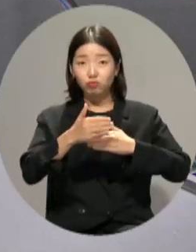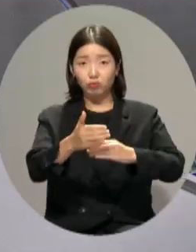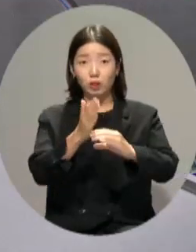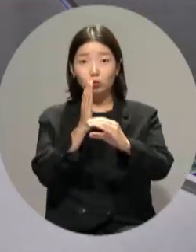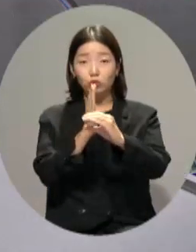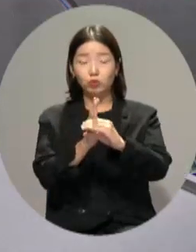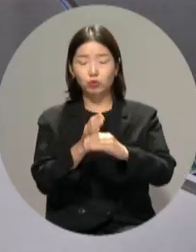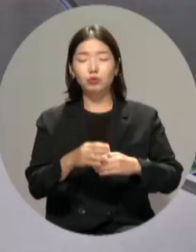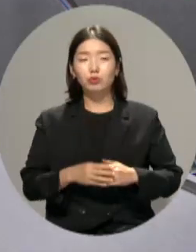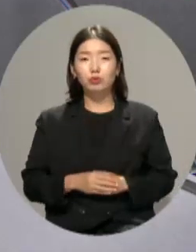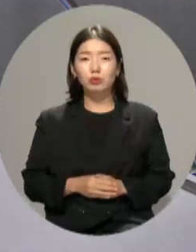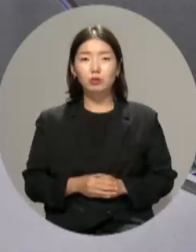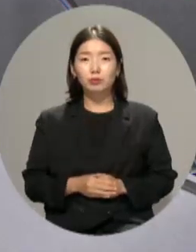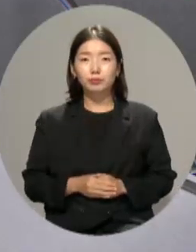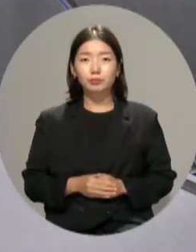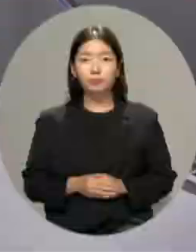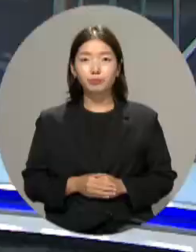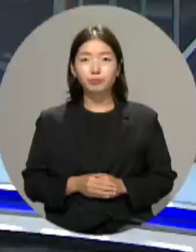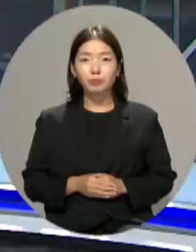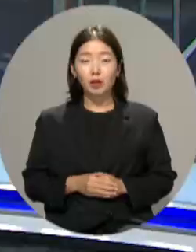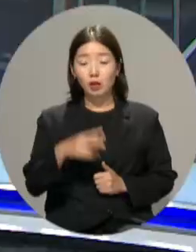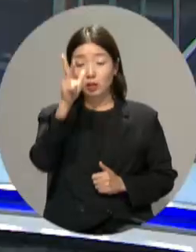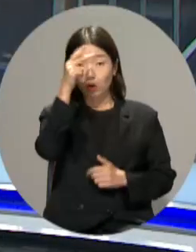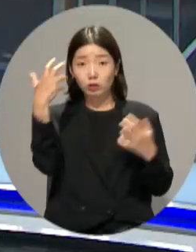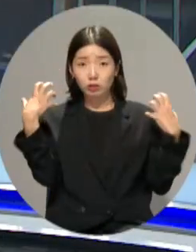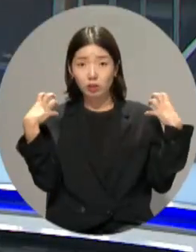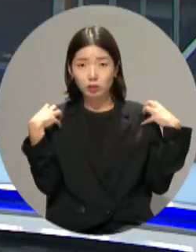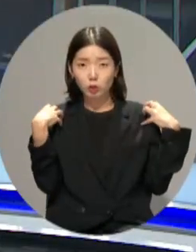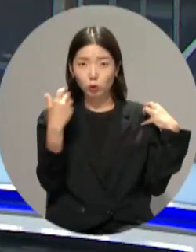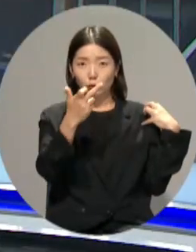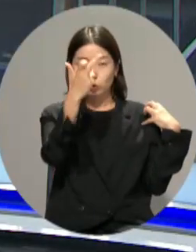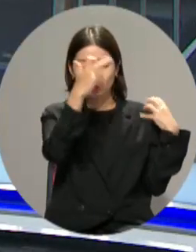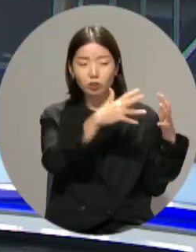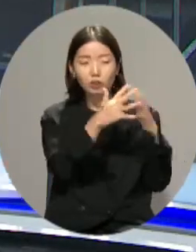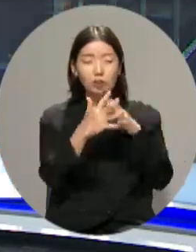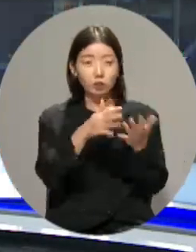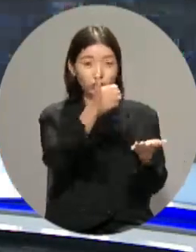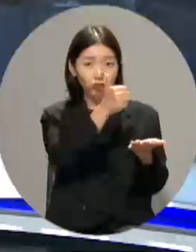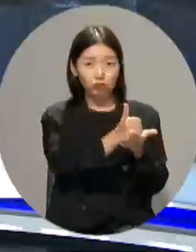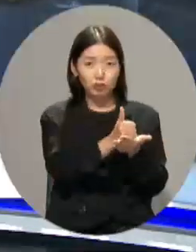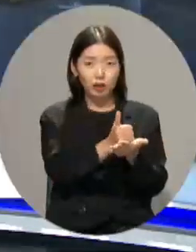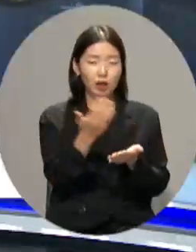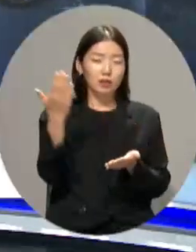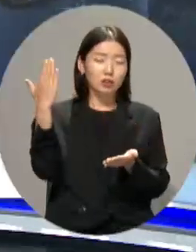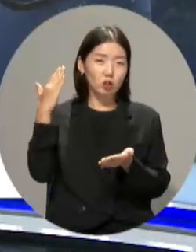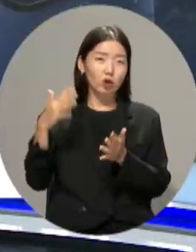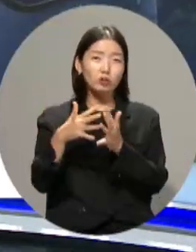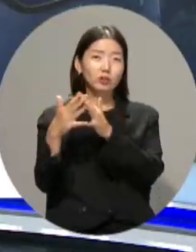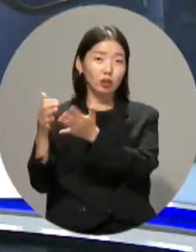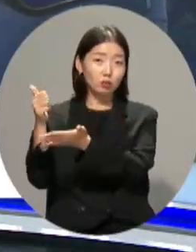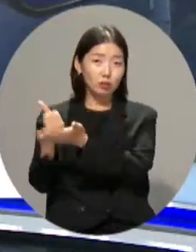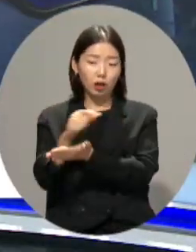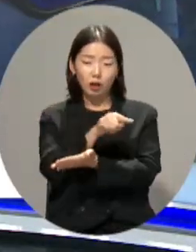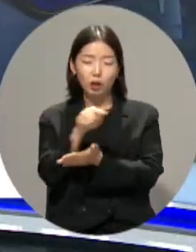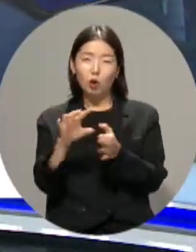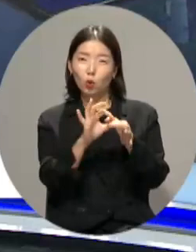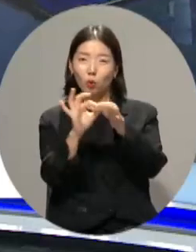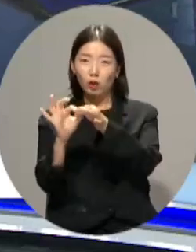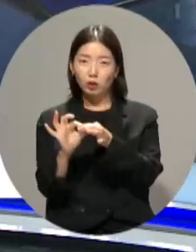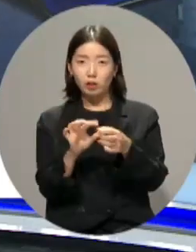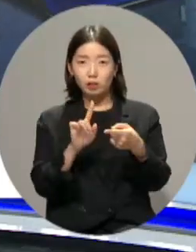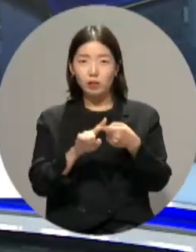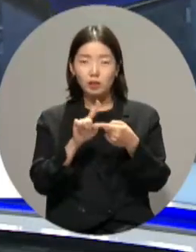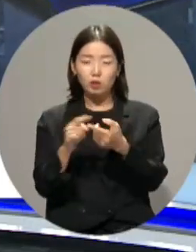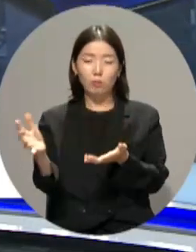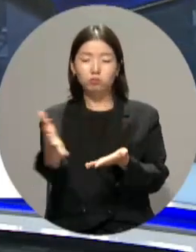타고 있습니다 전부 경제정의 최윤식 장수군 수 측과 장영수 전 군수 측 관련 인물들에 대해